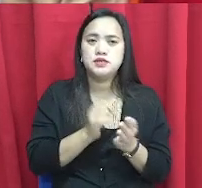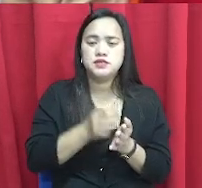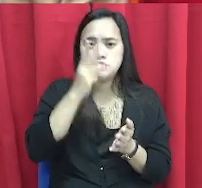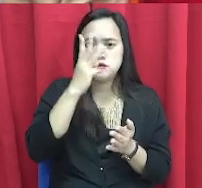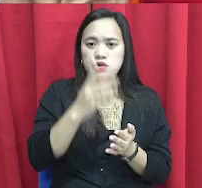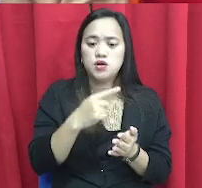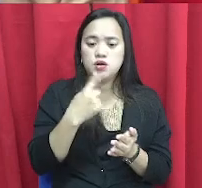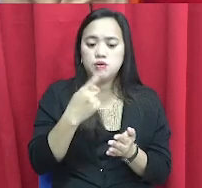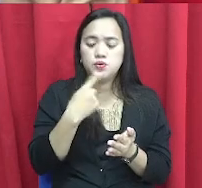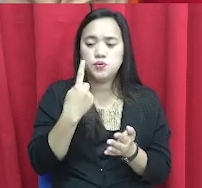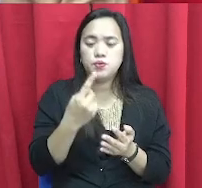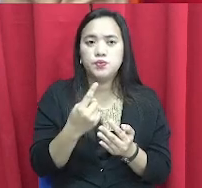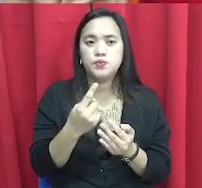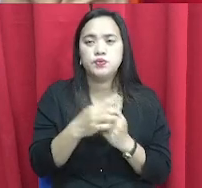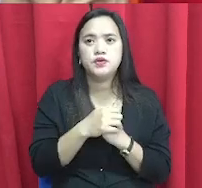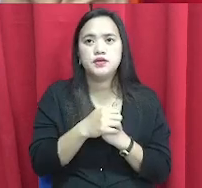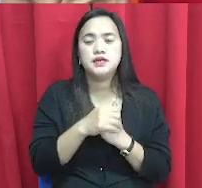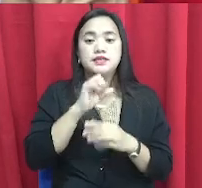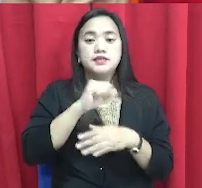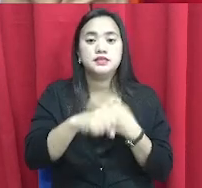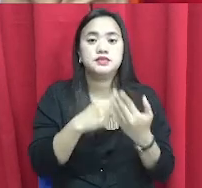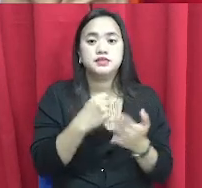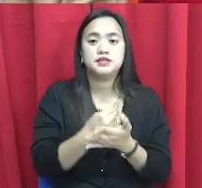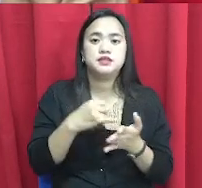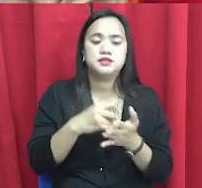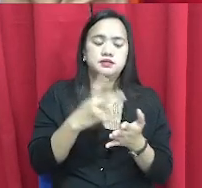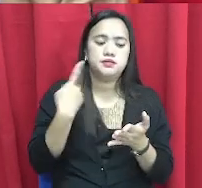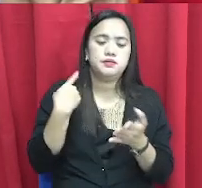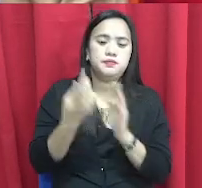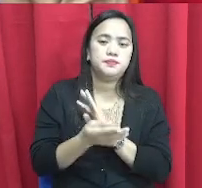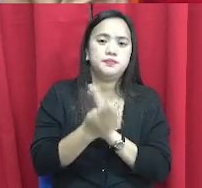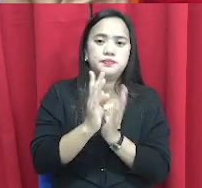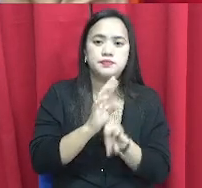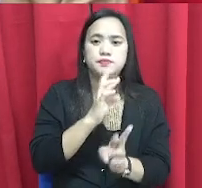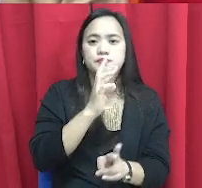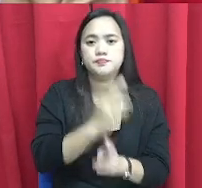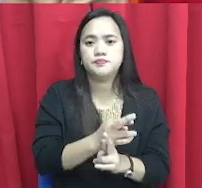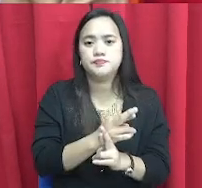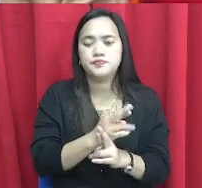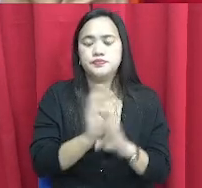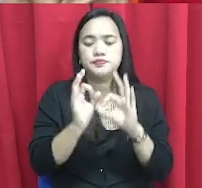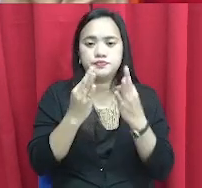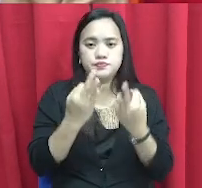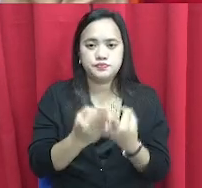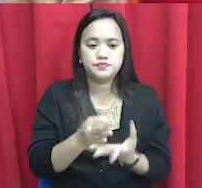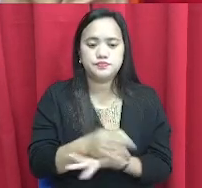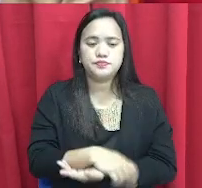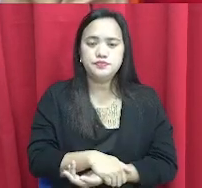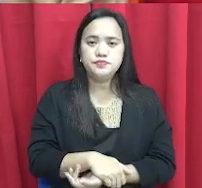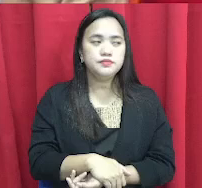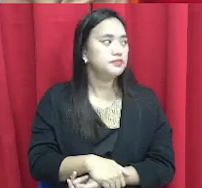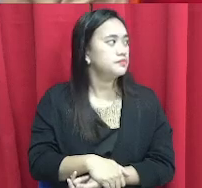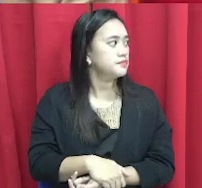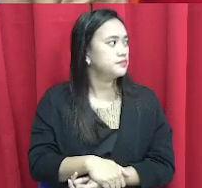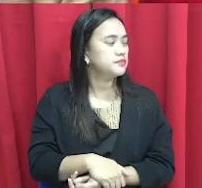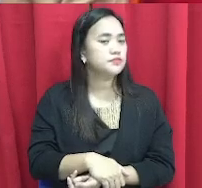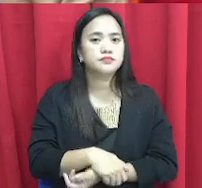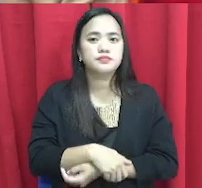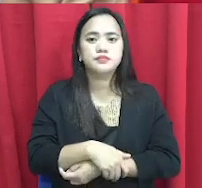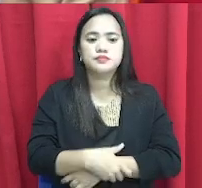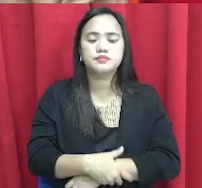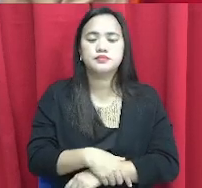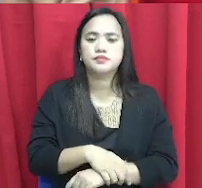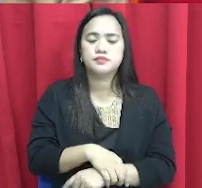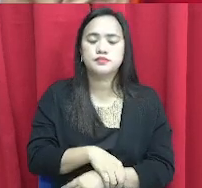tatay nakuha niyo po diyan magkakaroon ng maayos na pamilya mga kapatid nakuha niyo po diyan po